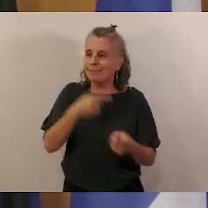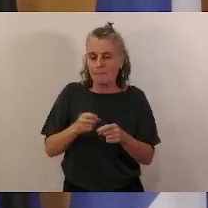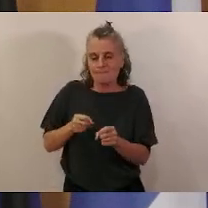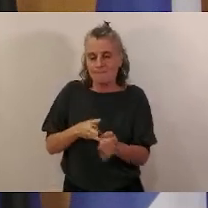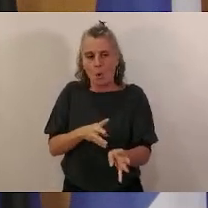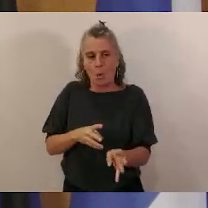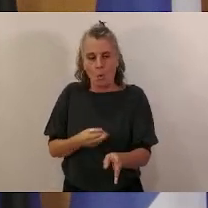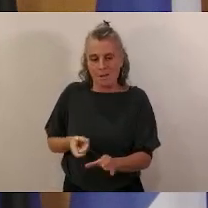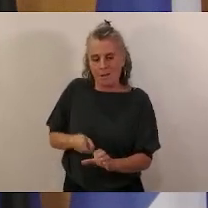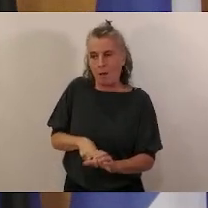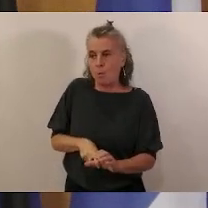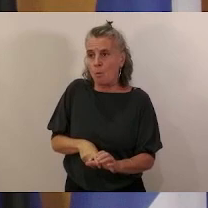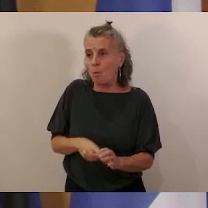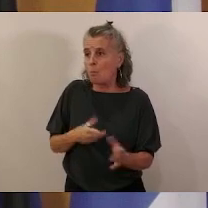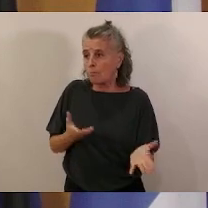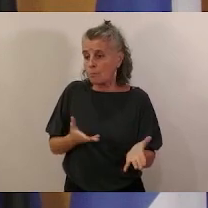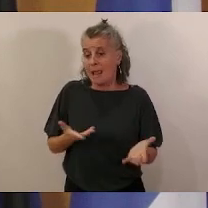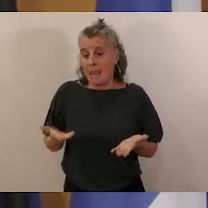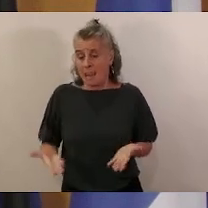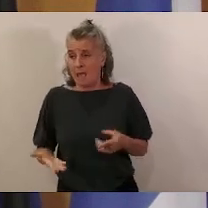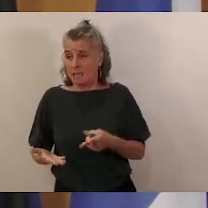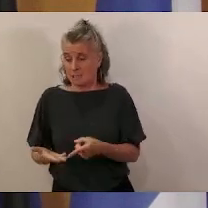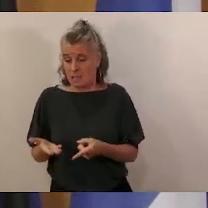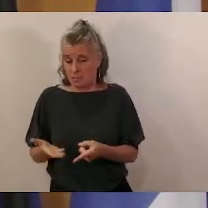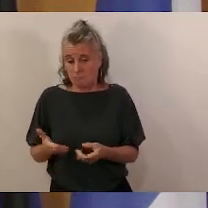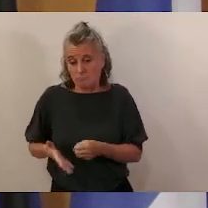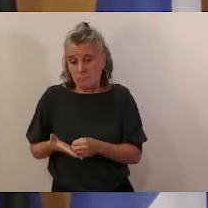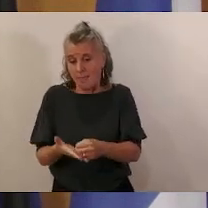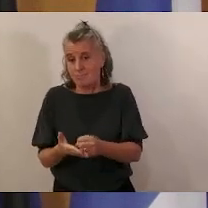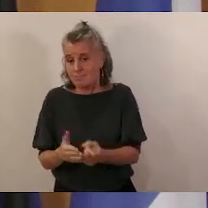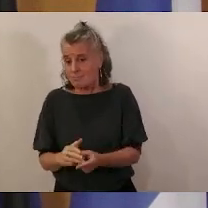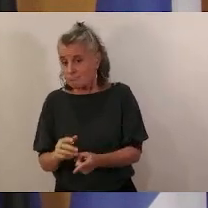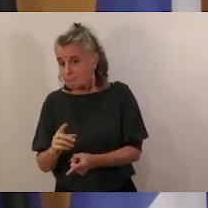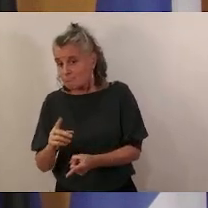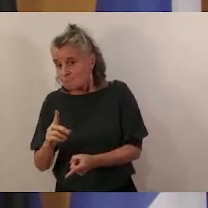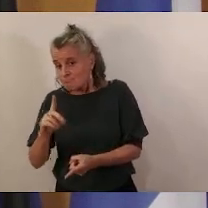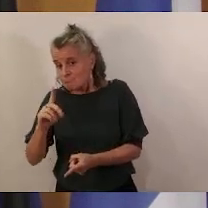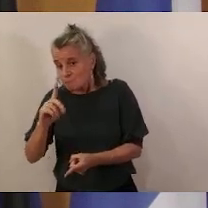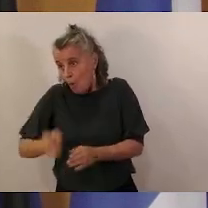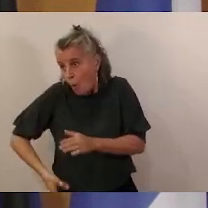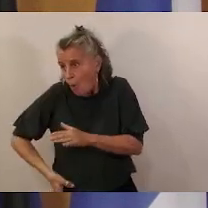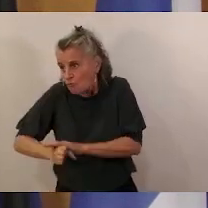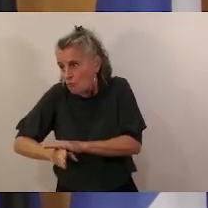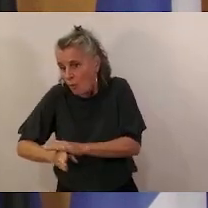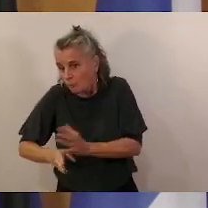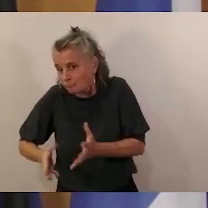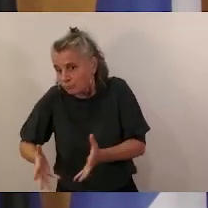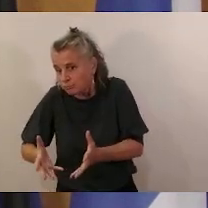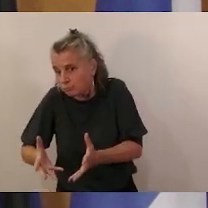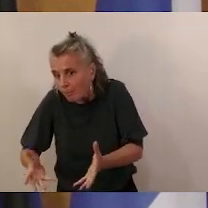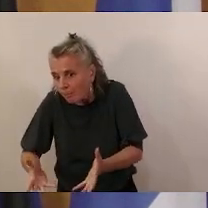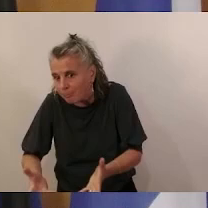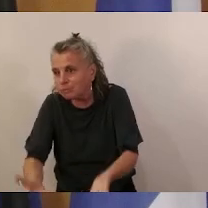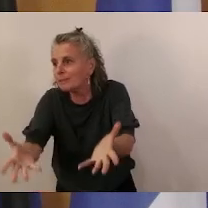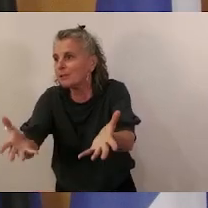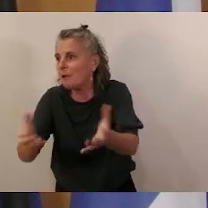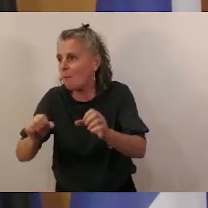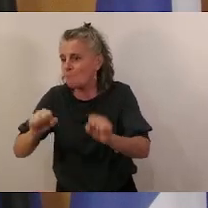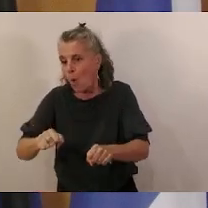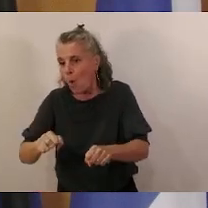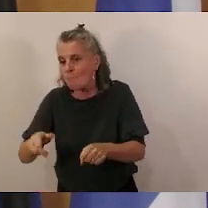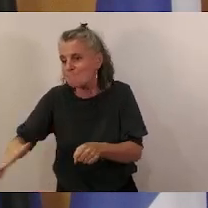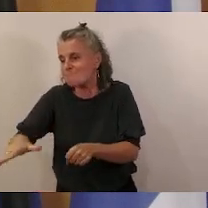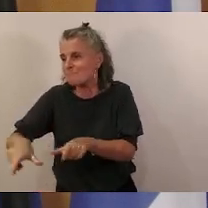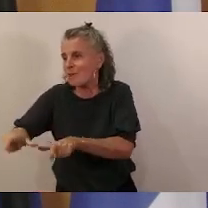au démarrage pour que la régie puisse après voler de ses propres ailes, j'ai envie de dire. Et donc c'est l'aide